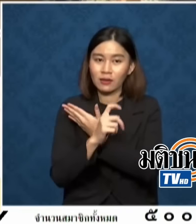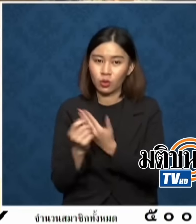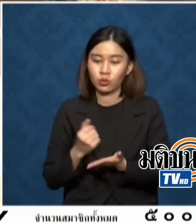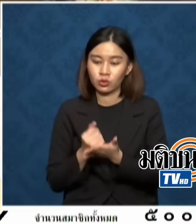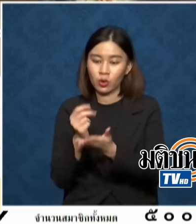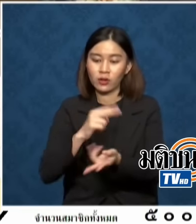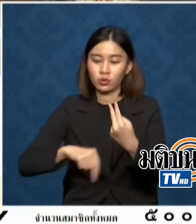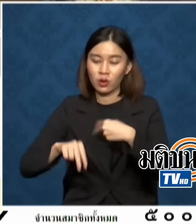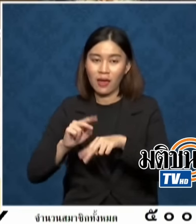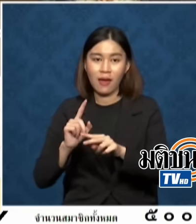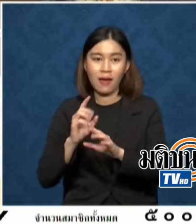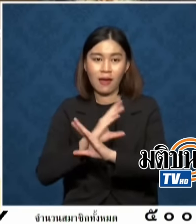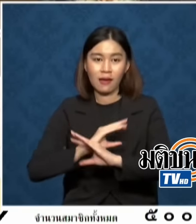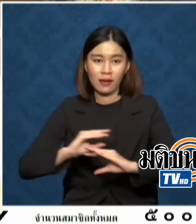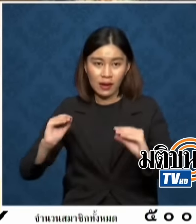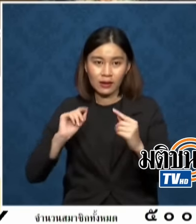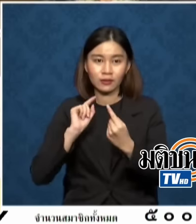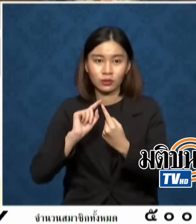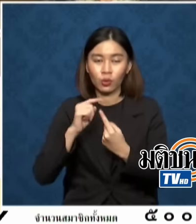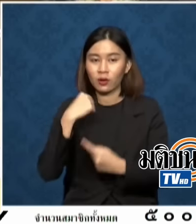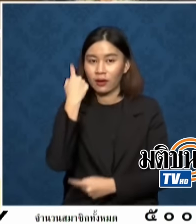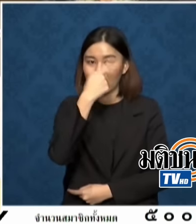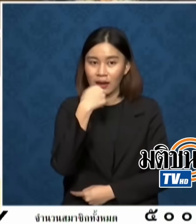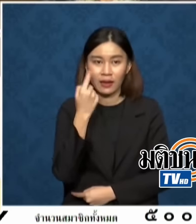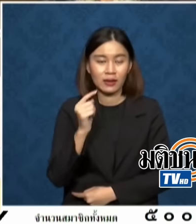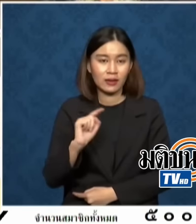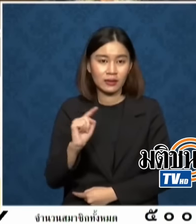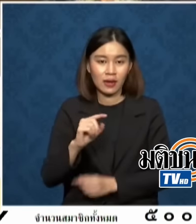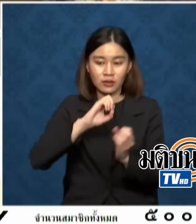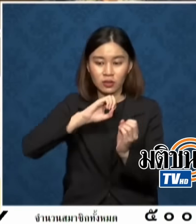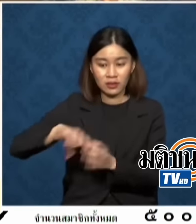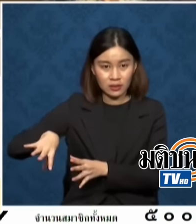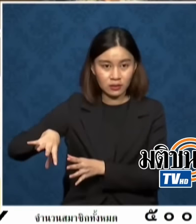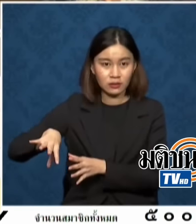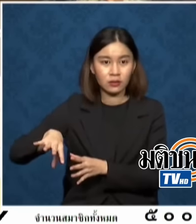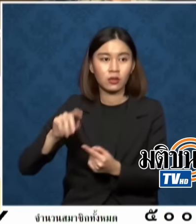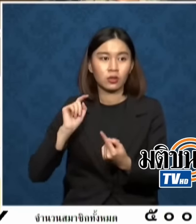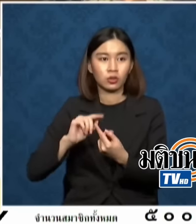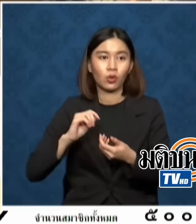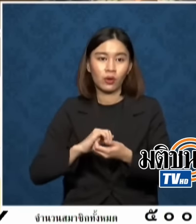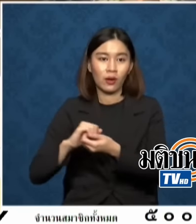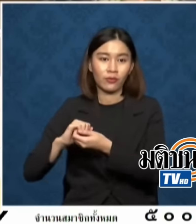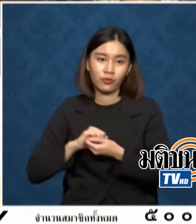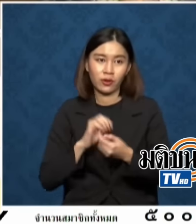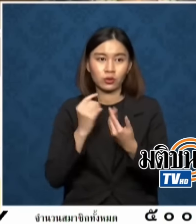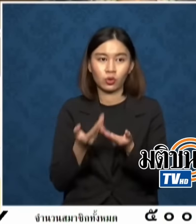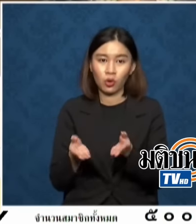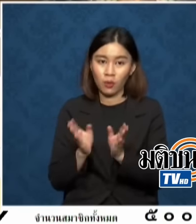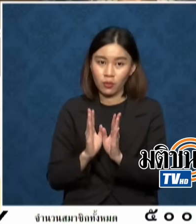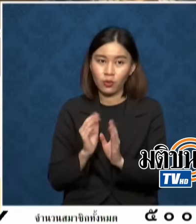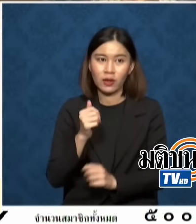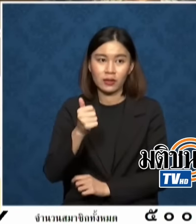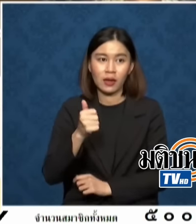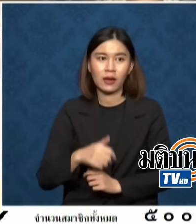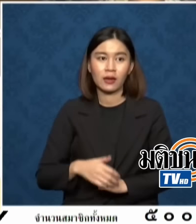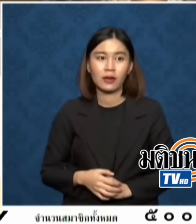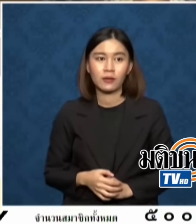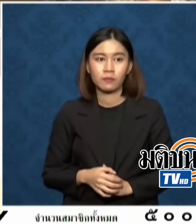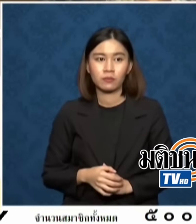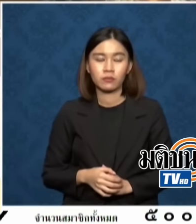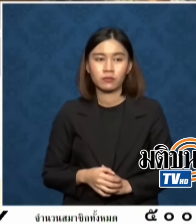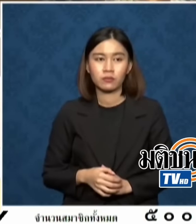าแก่ผู้ที่ถูกทอดทิ้งในความสัมพันธ์ทางครอบครัวได้เพราะ